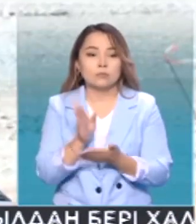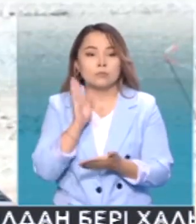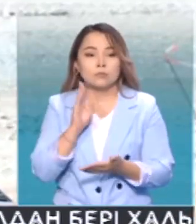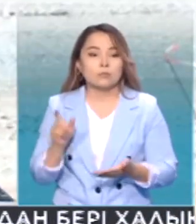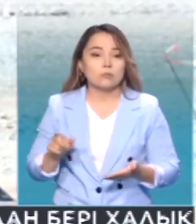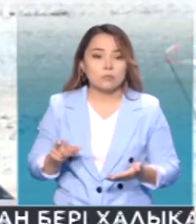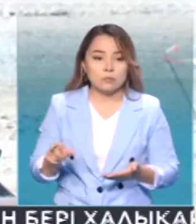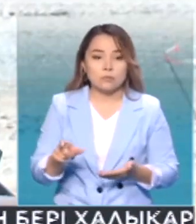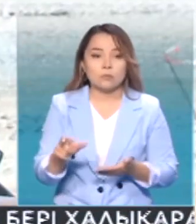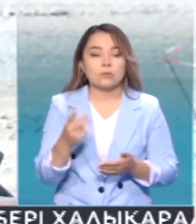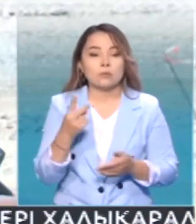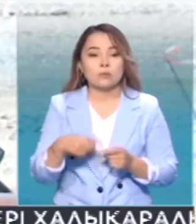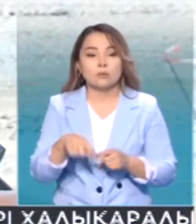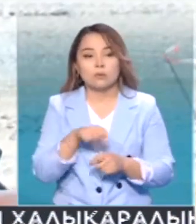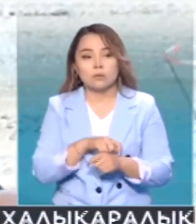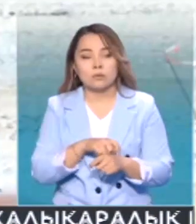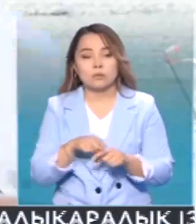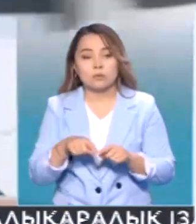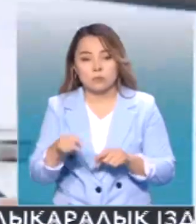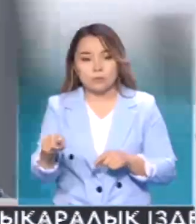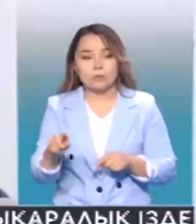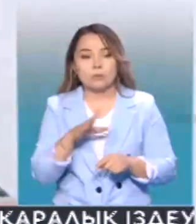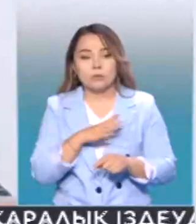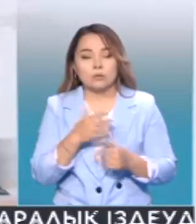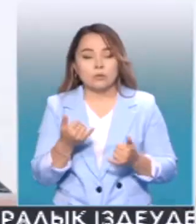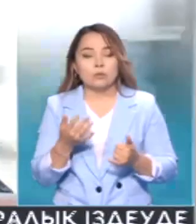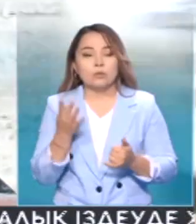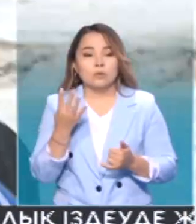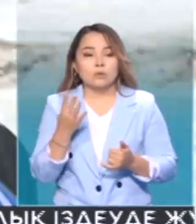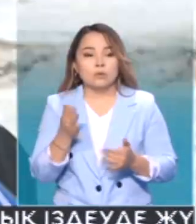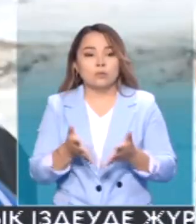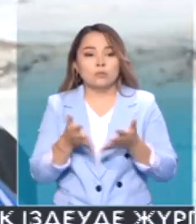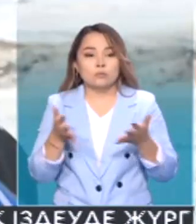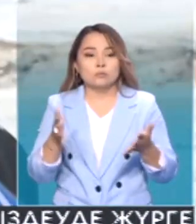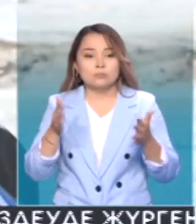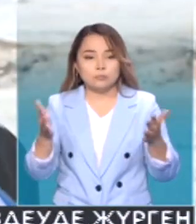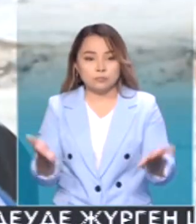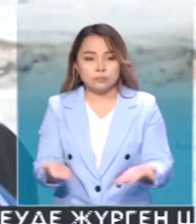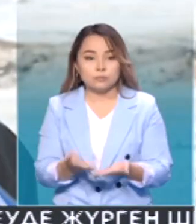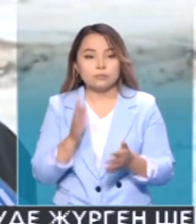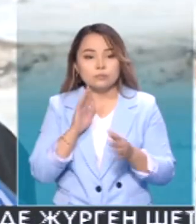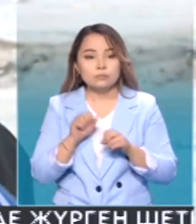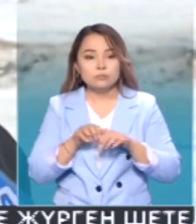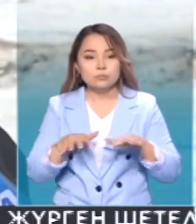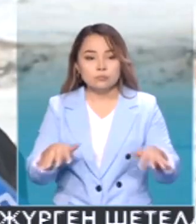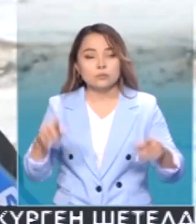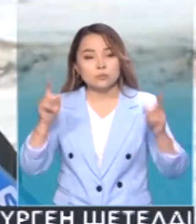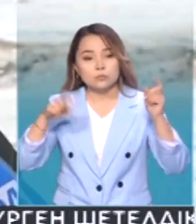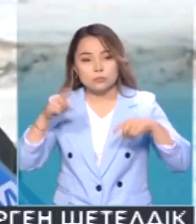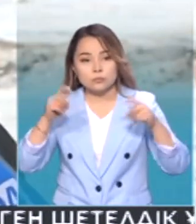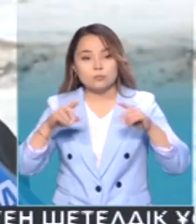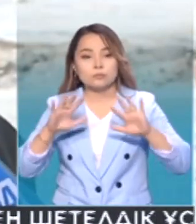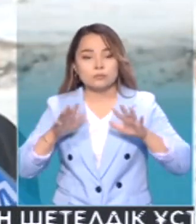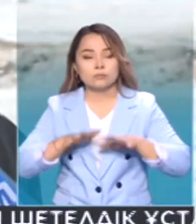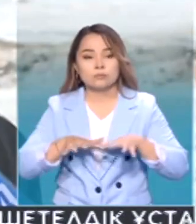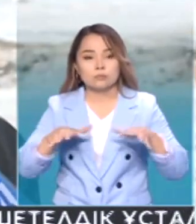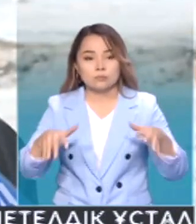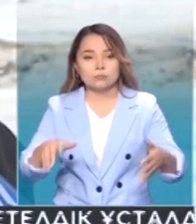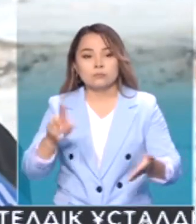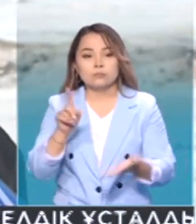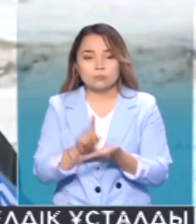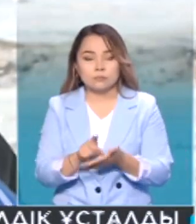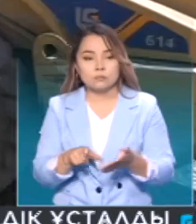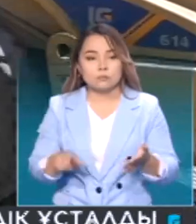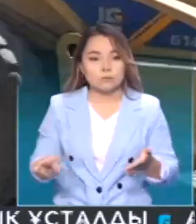Суағарларының өзі 2,5 шақырымдай. Бойында төртілген су құйылатын құдықтары болады. Әрқайсысында сүзгіші бар. Тазартылған су әрі қарай құбыр